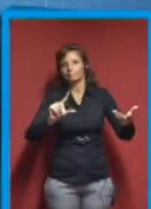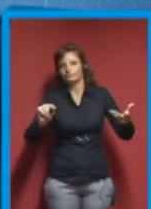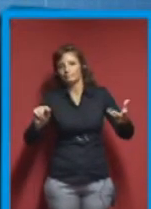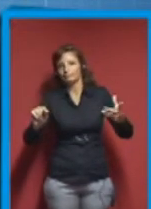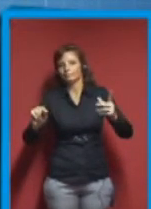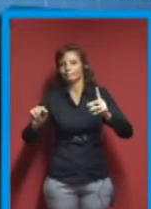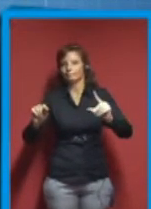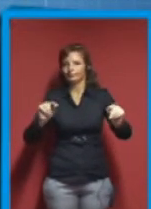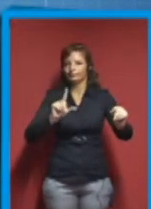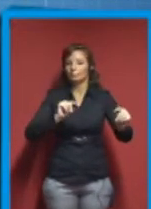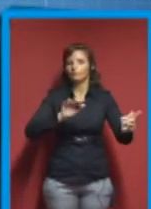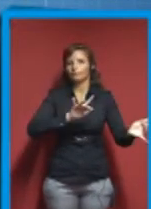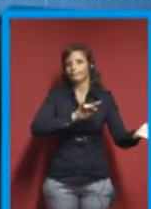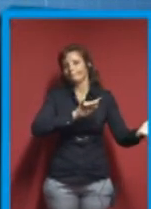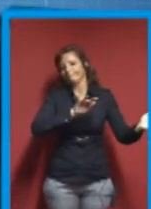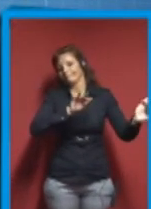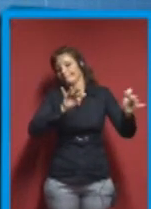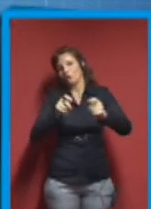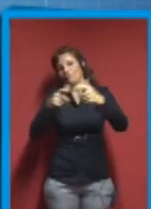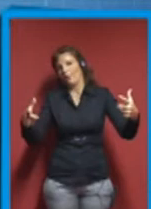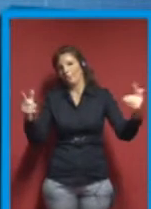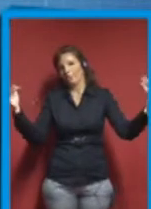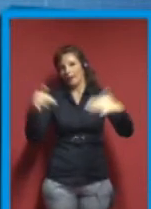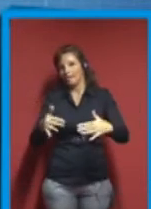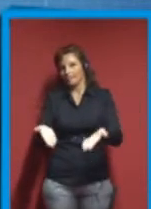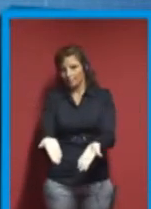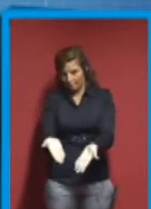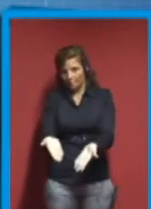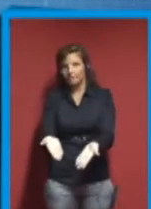sono urbanizzati. Poi